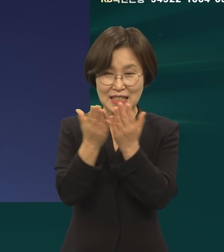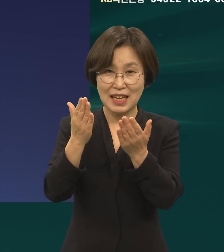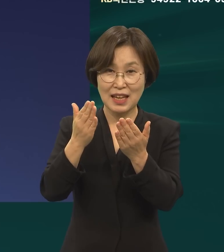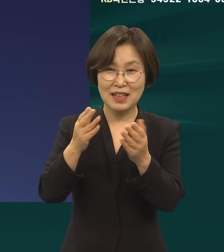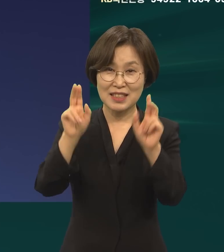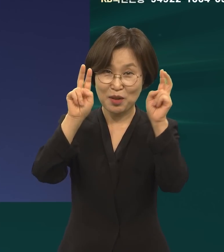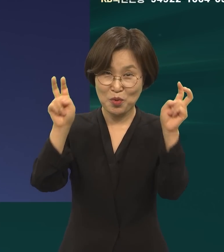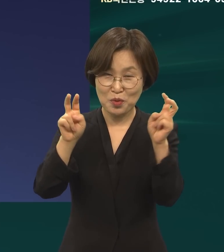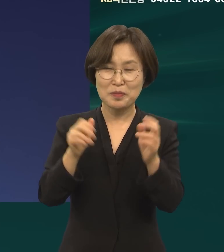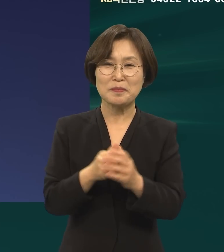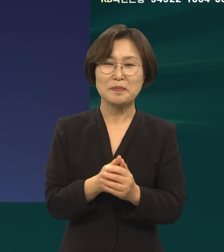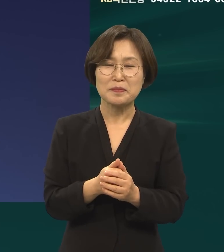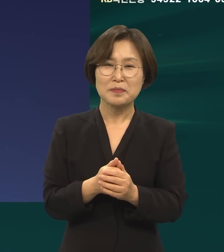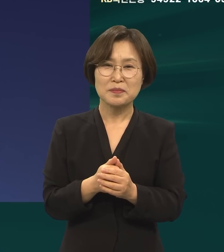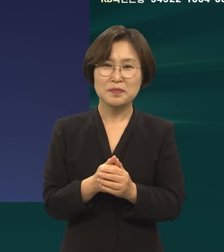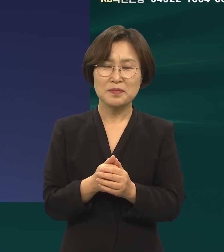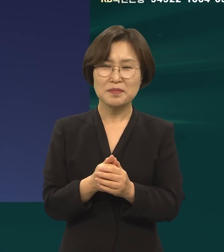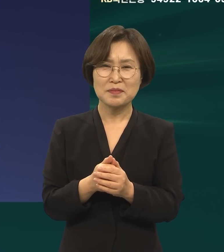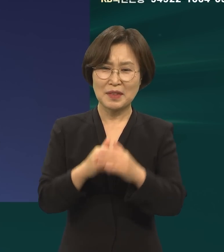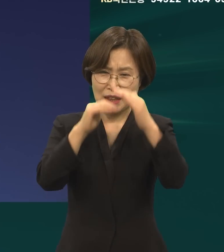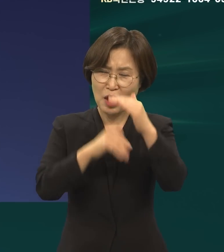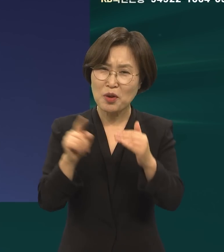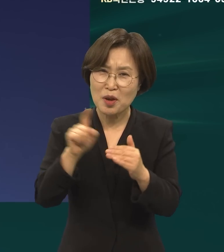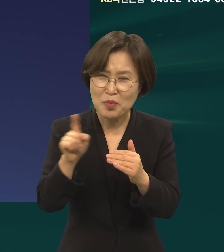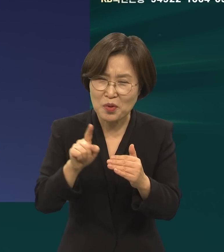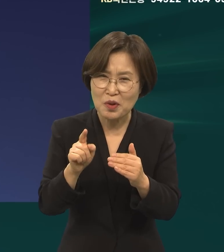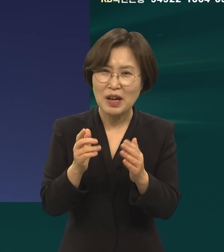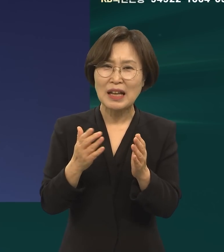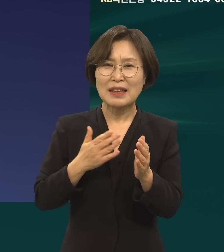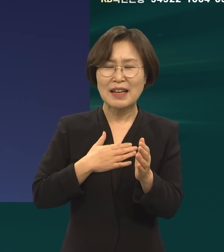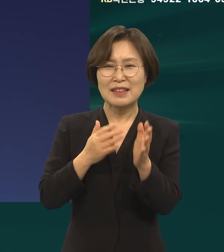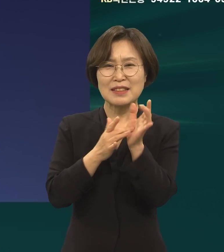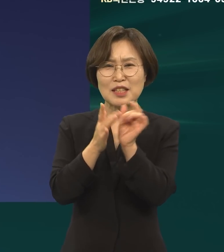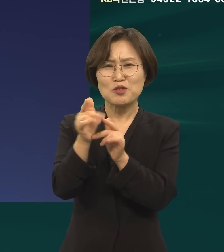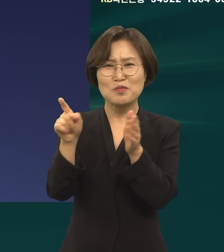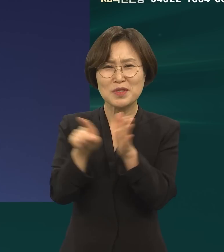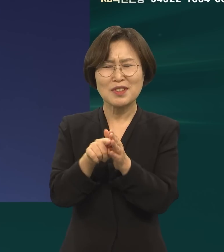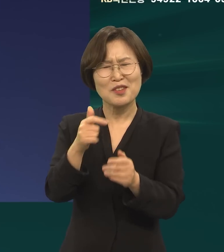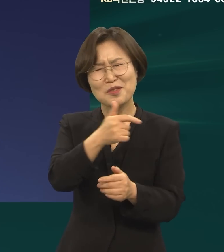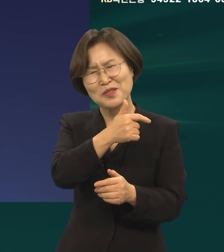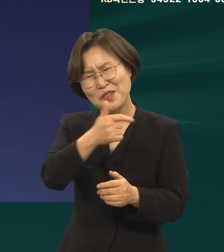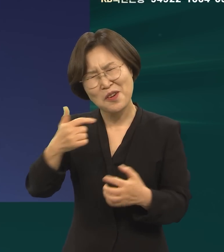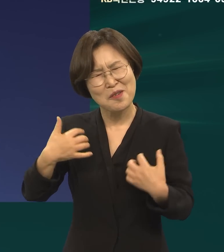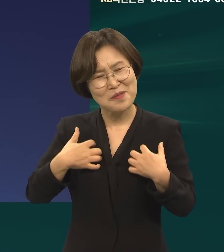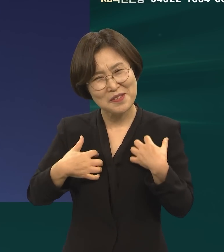얘기를 합니다. 나는 예수 믿는 게 너무 기쁘다. 허니문, 신혼여행처럼 너무너무 기쁘다. 그런데